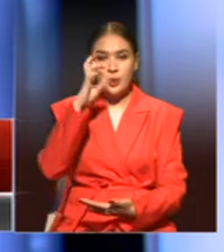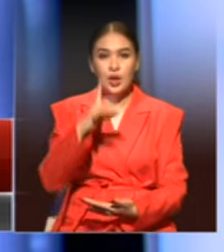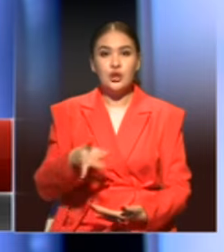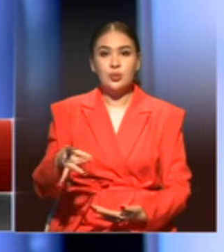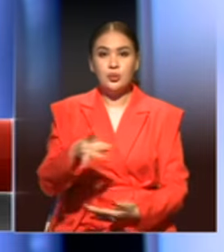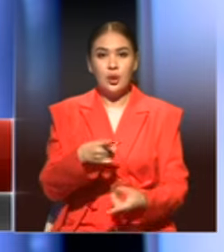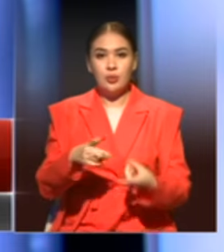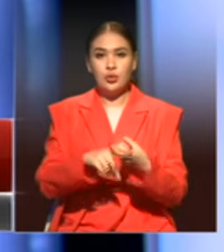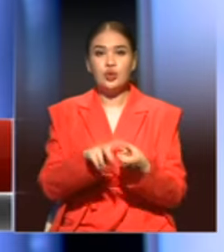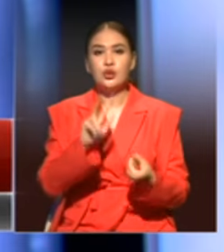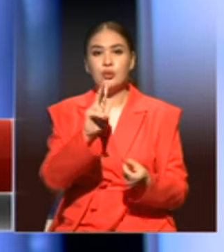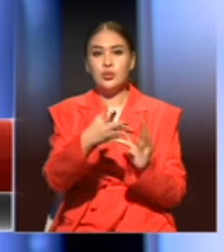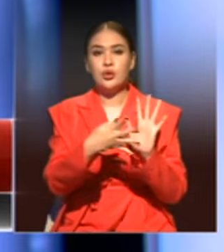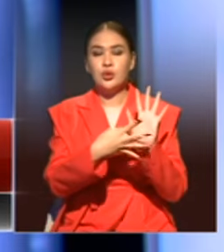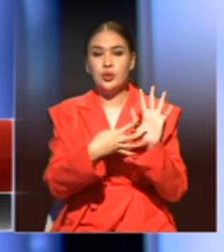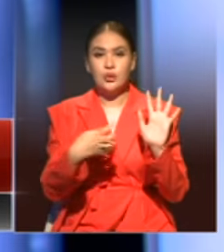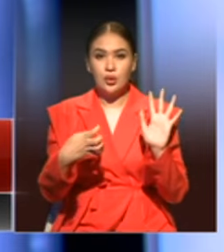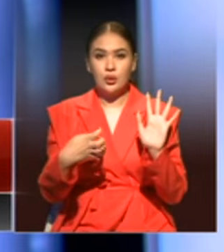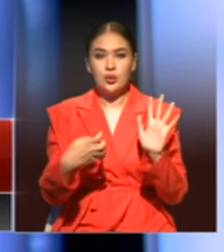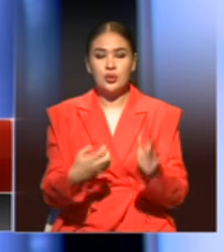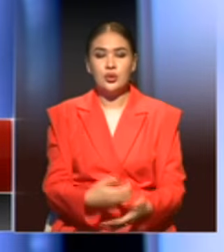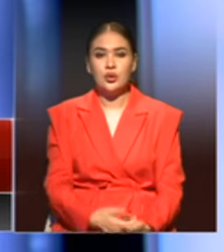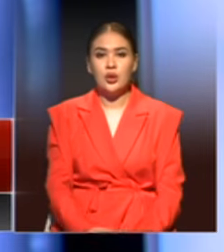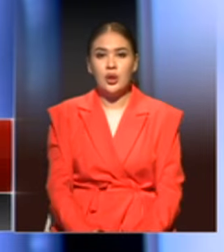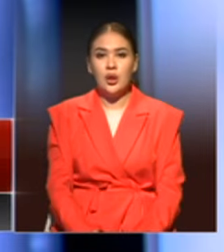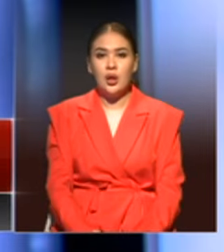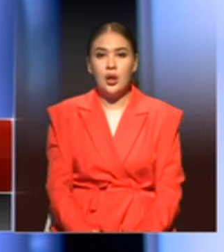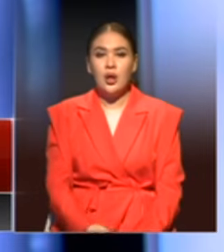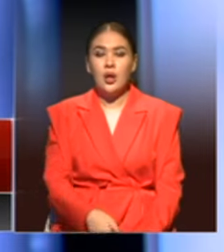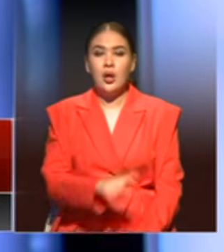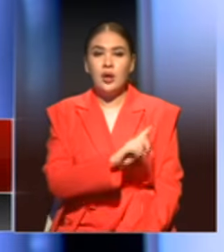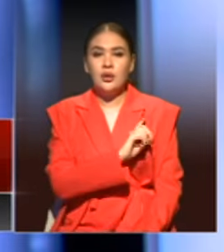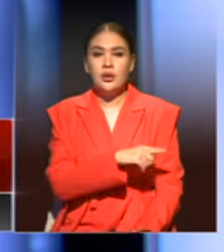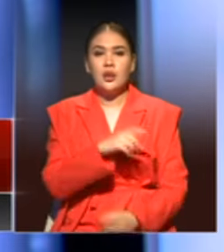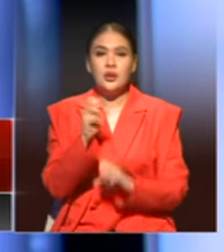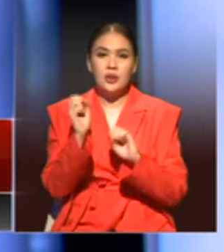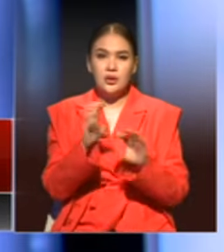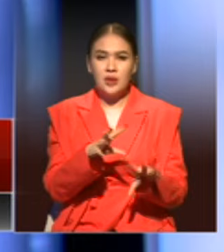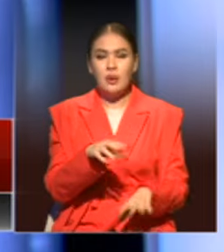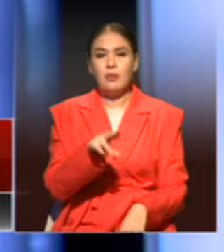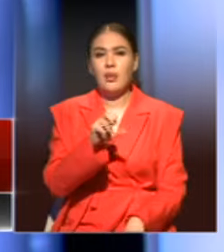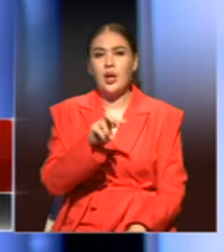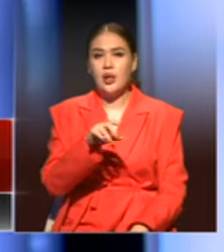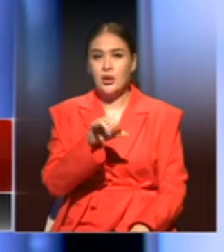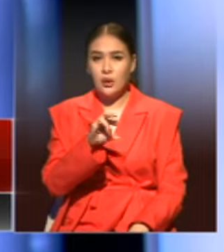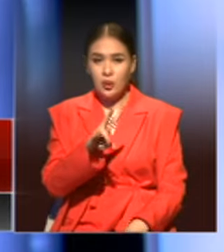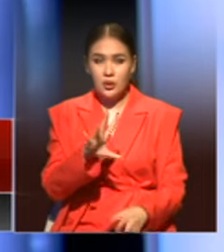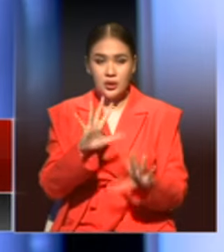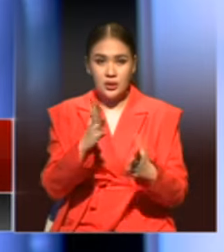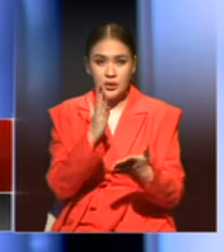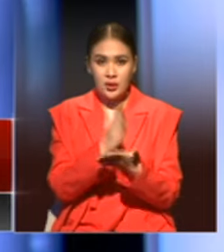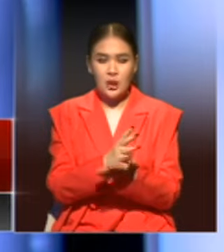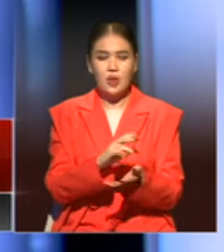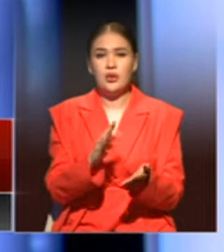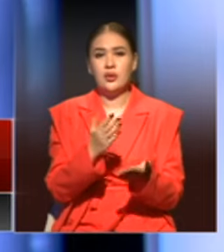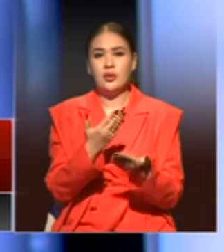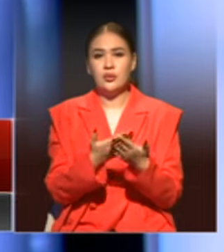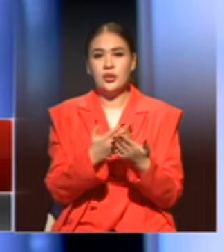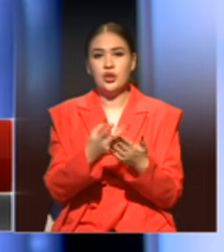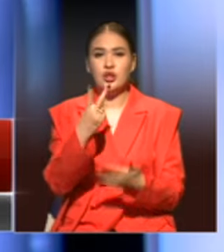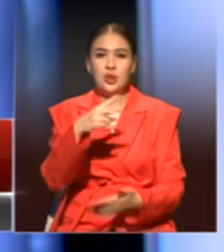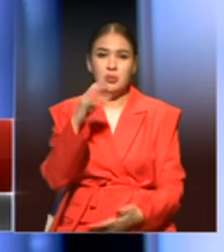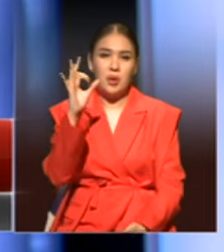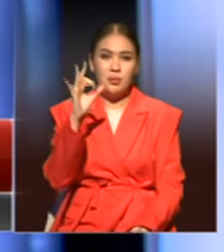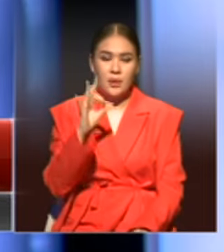бойынша 3900 осы қатты қалдықтарды тастайтын полигондар болатын болса, оның небәрі 20%